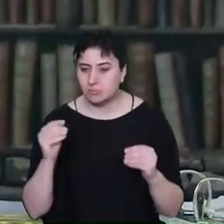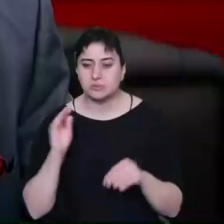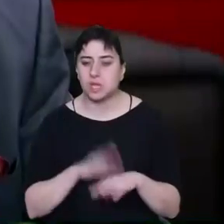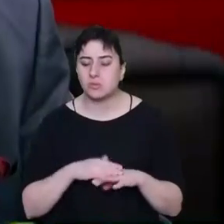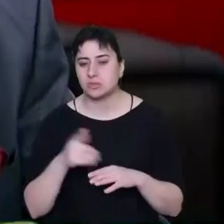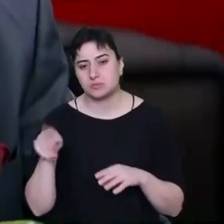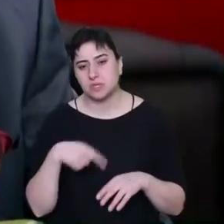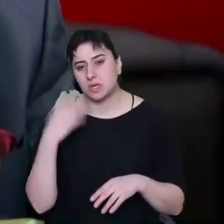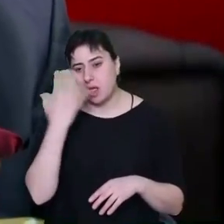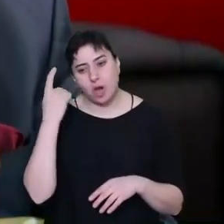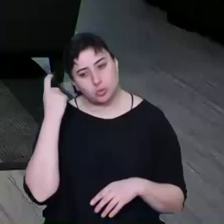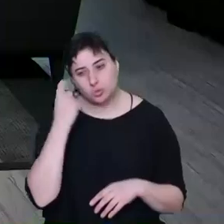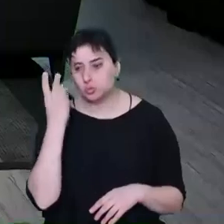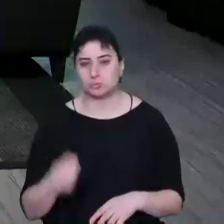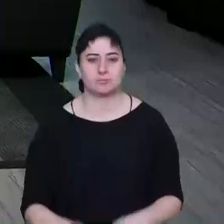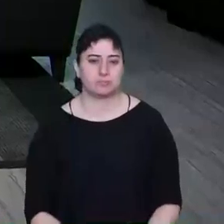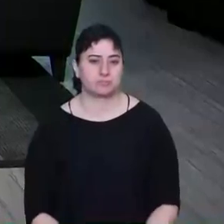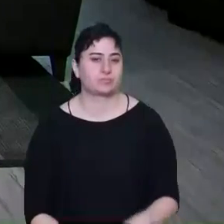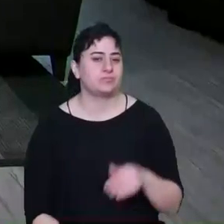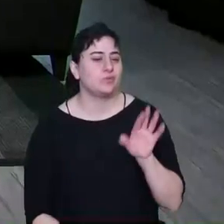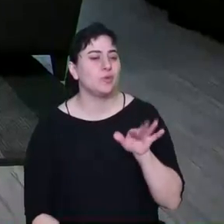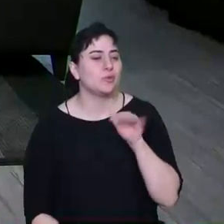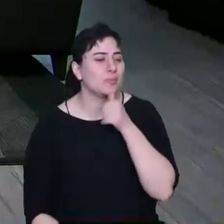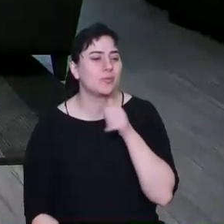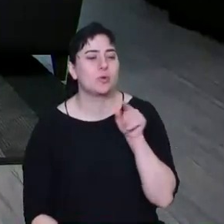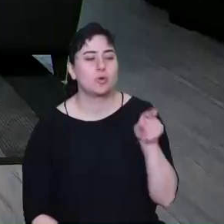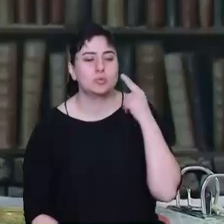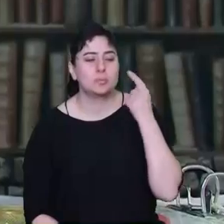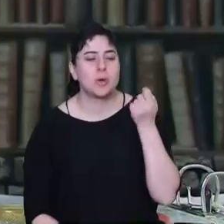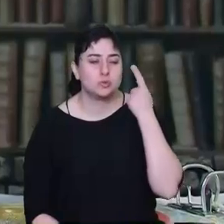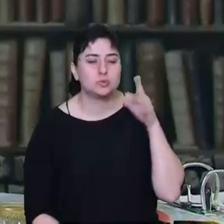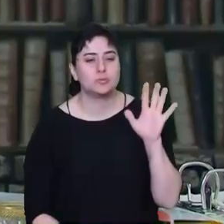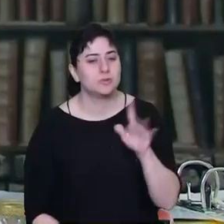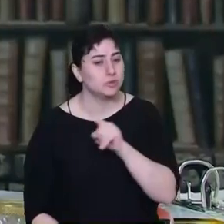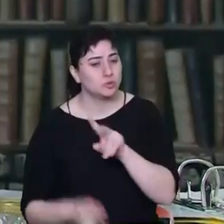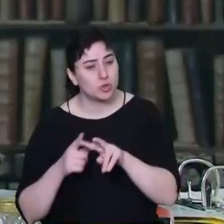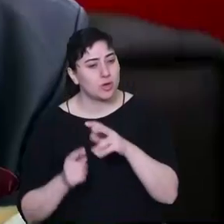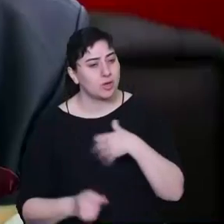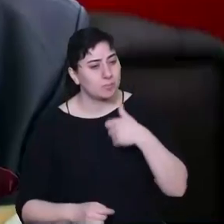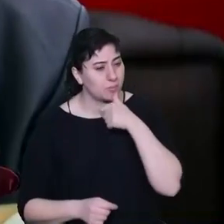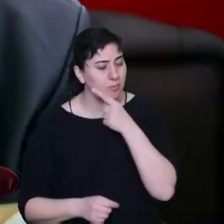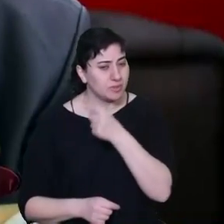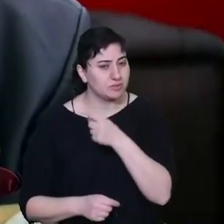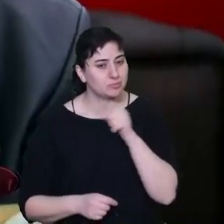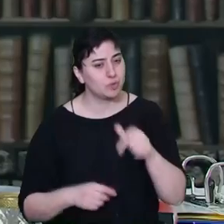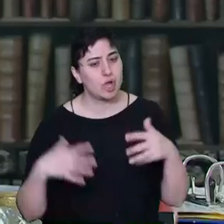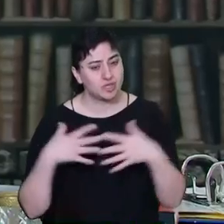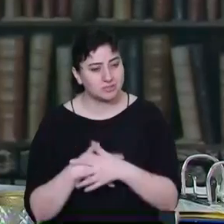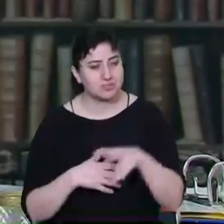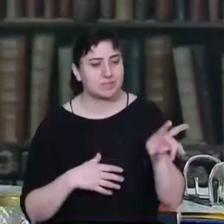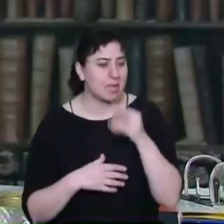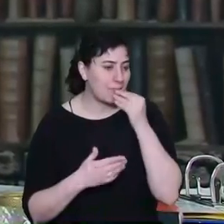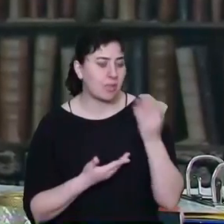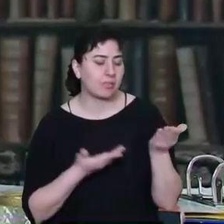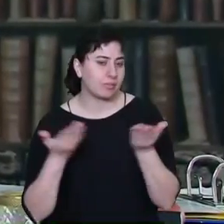Şimdi böyle kara kara düşünürsün değil mi? Yok babacığım, yok, onu düşünmüyorum. Nurhan'ın annesiyle babası sizi bu akşam akşam